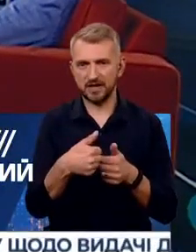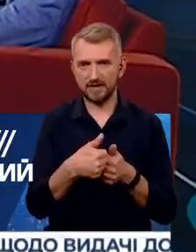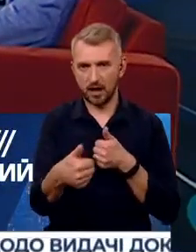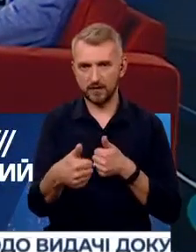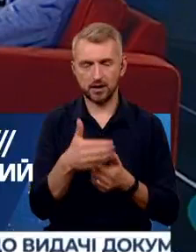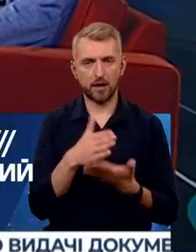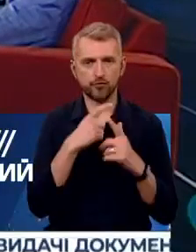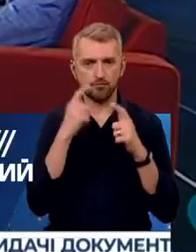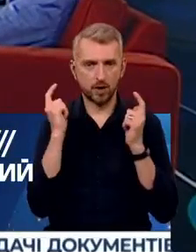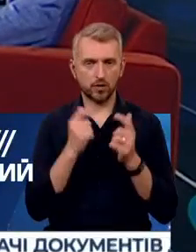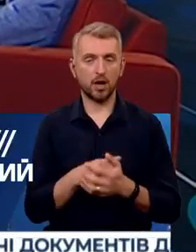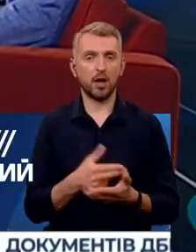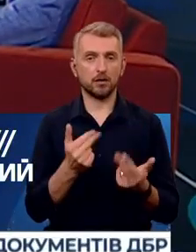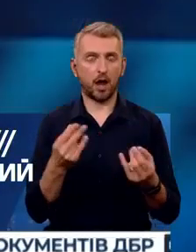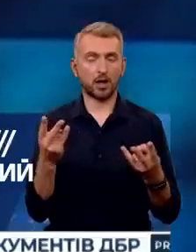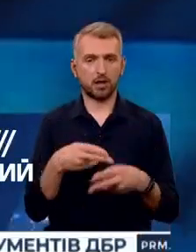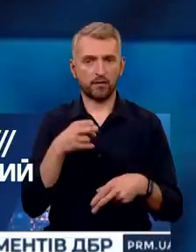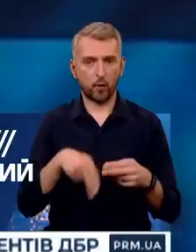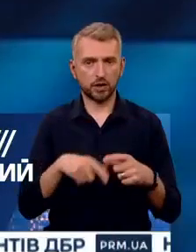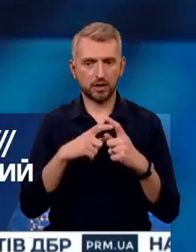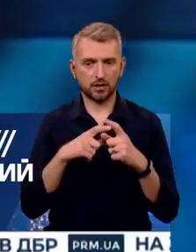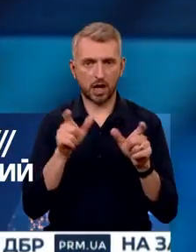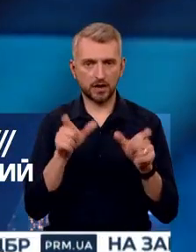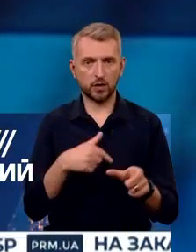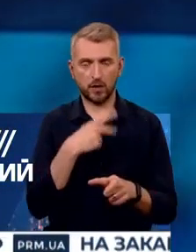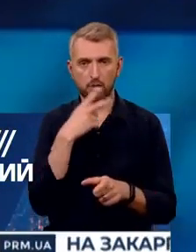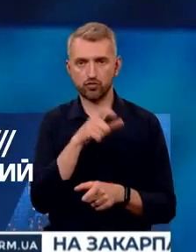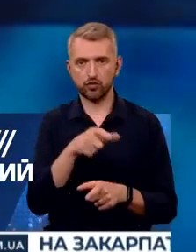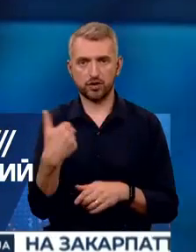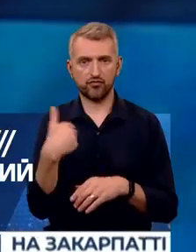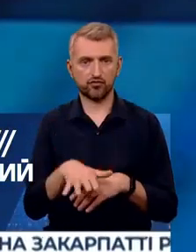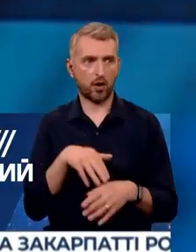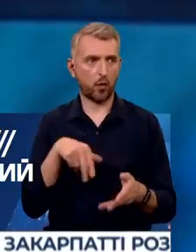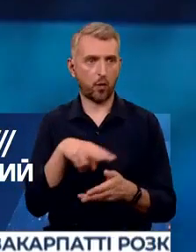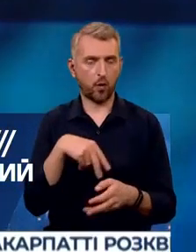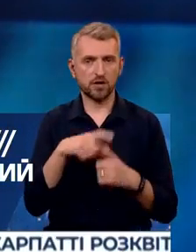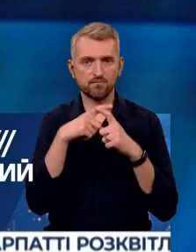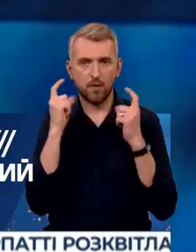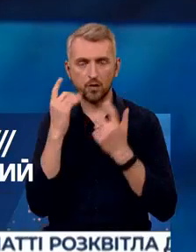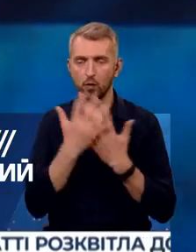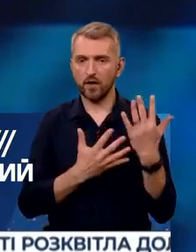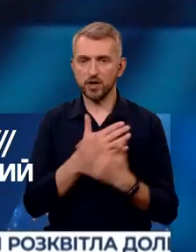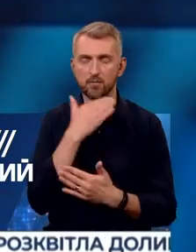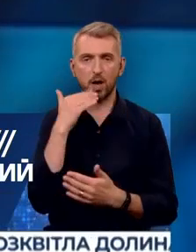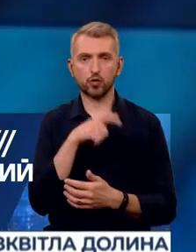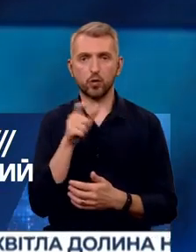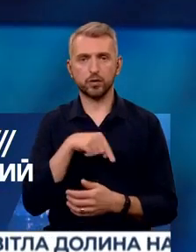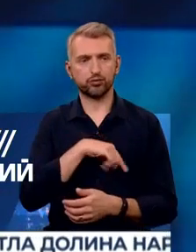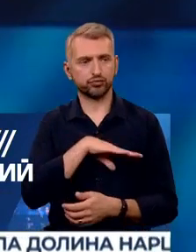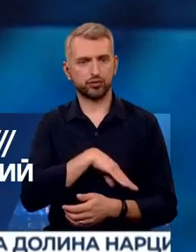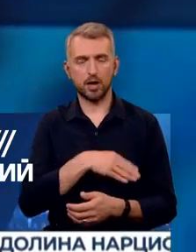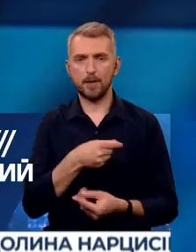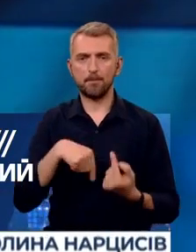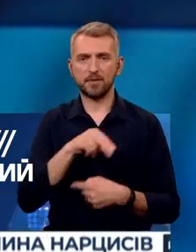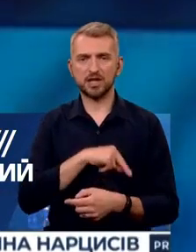масок. Людмила Бронзак, так, треба виходити з карантину. Я бачу, що люди вже ходять в масках, в рукавичках, але багато людей в розпочатку. Тому що